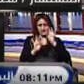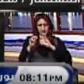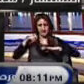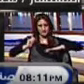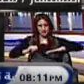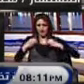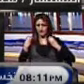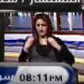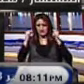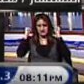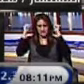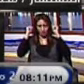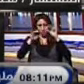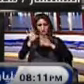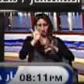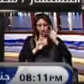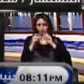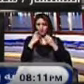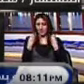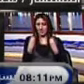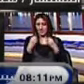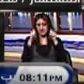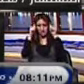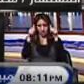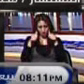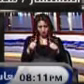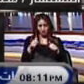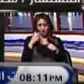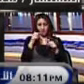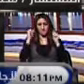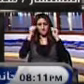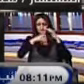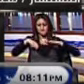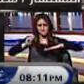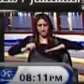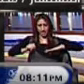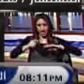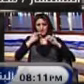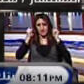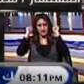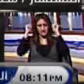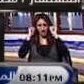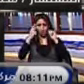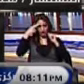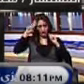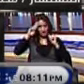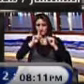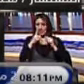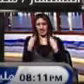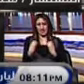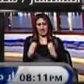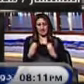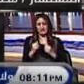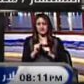نهائي. لم يصدر قرار حتى الان بتشكيل محاكم ثوريه بعد ثوره 25 يناير. نعم. فطبعا